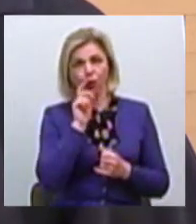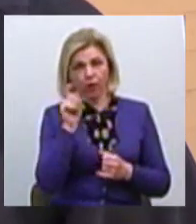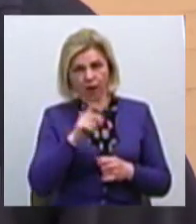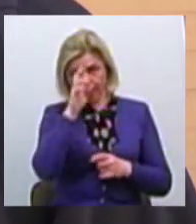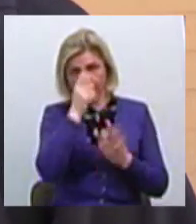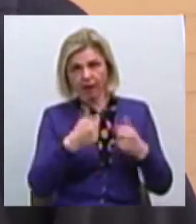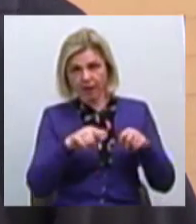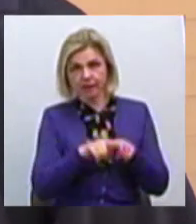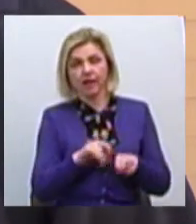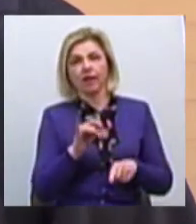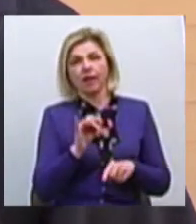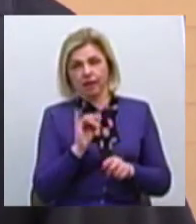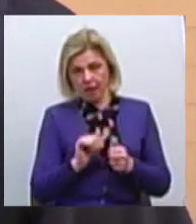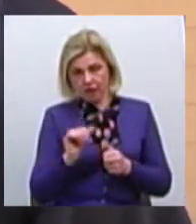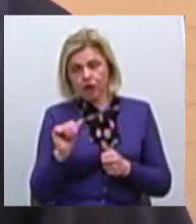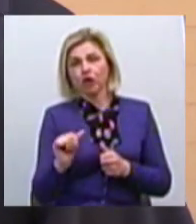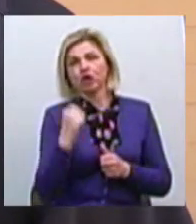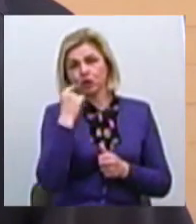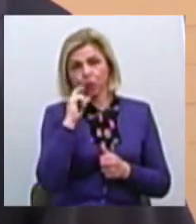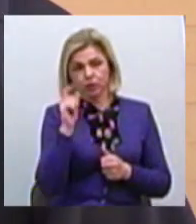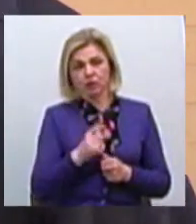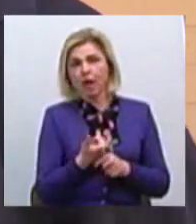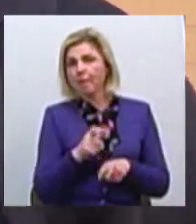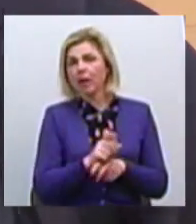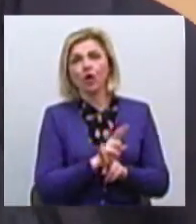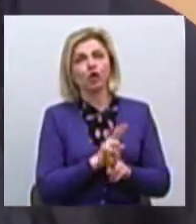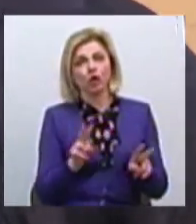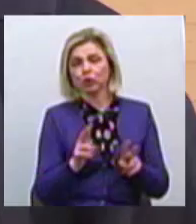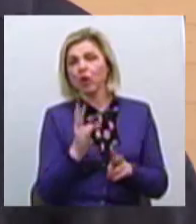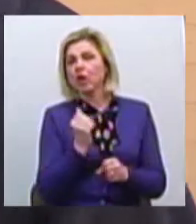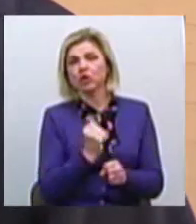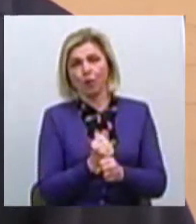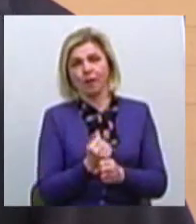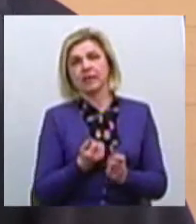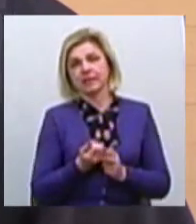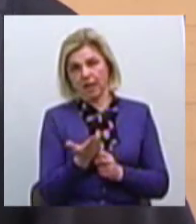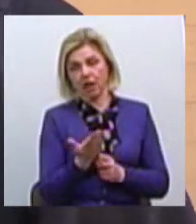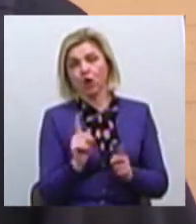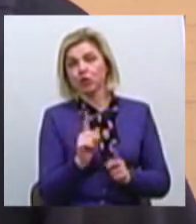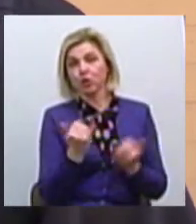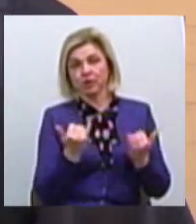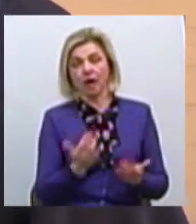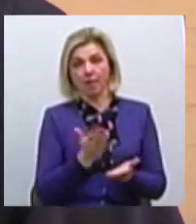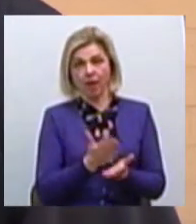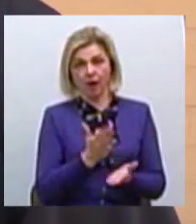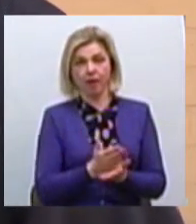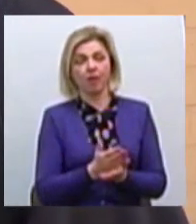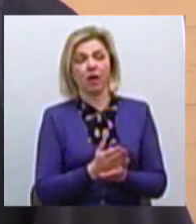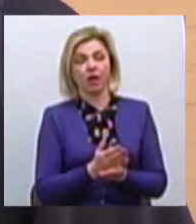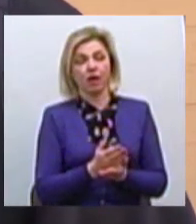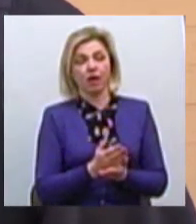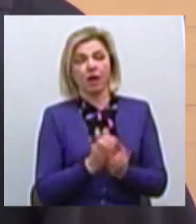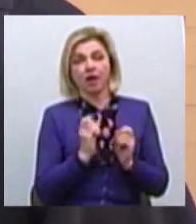української ідентичності. Більш ніхто не зробив стільки. Тобто все, що ми зараз маємо, і авторитет України